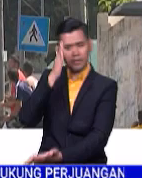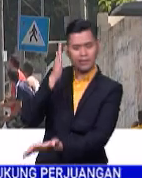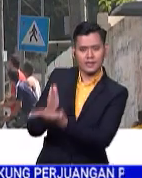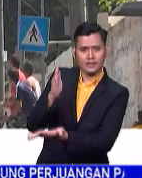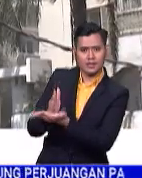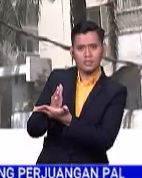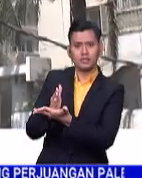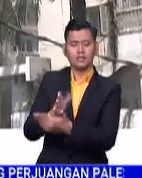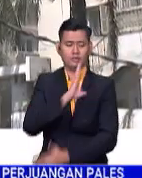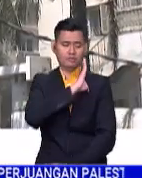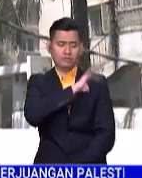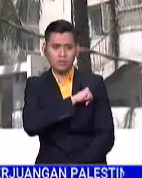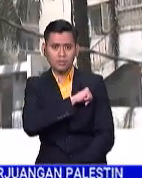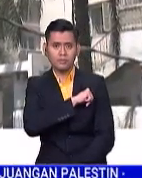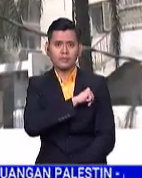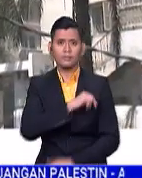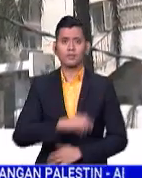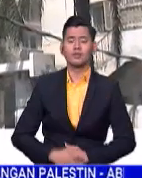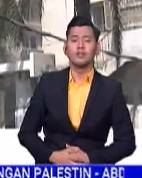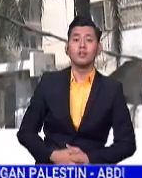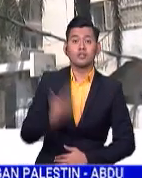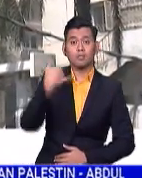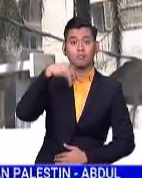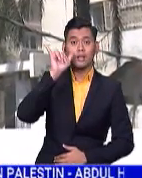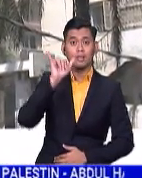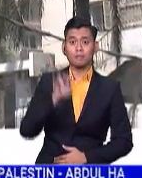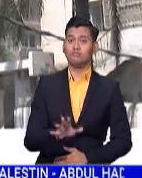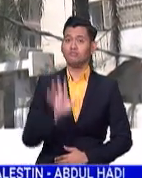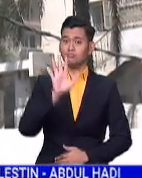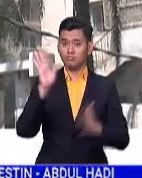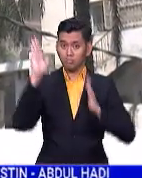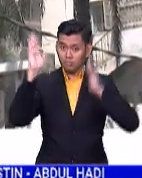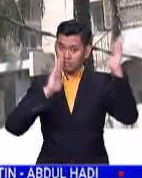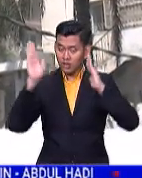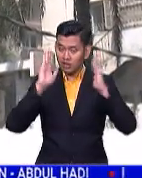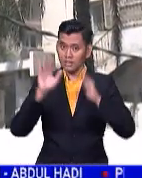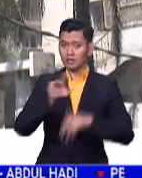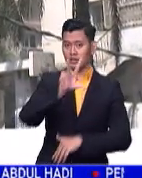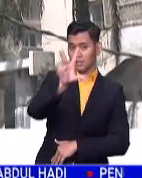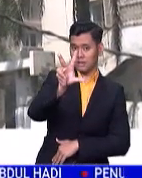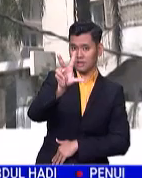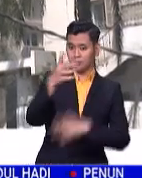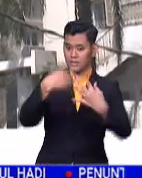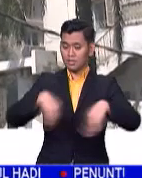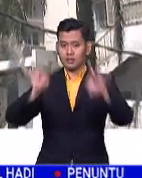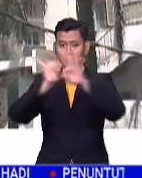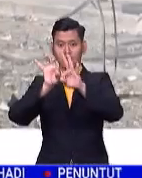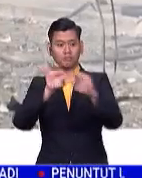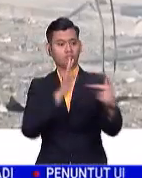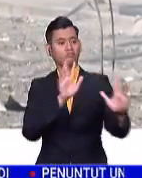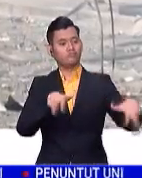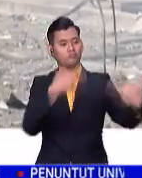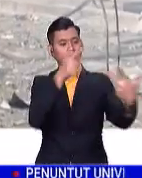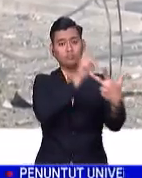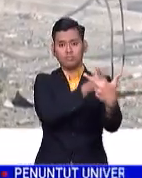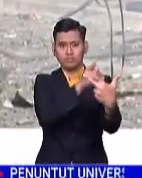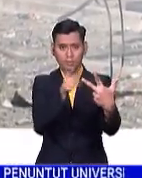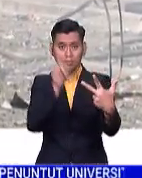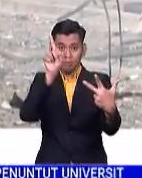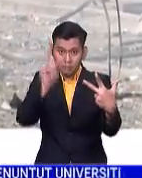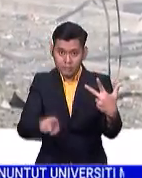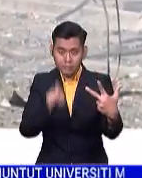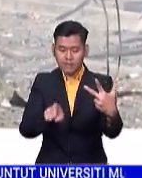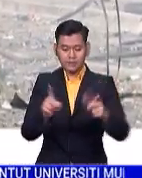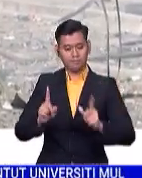dihentikan. Semalam, Malaysia menekankan tiga perkara penting di sidang video berkenaan, iaitu bertindak segera